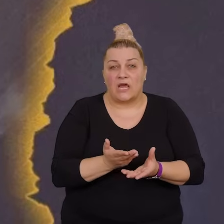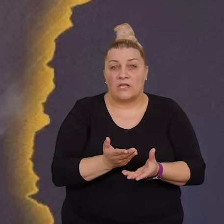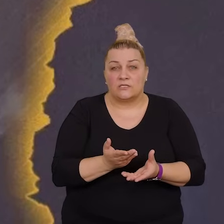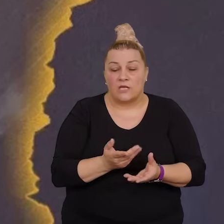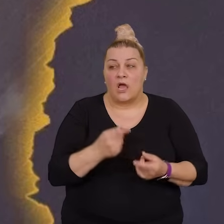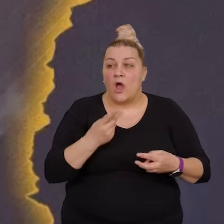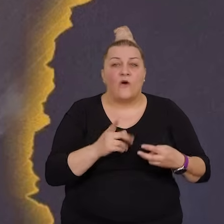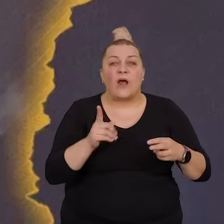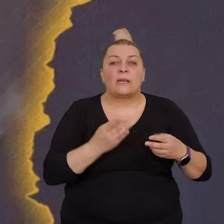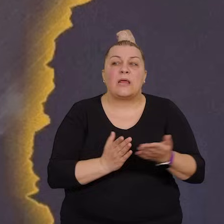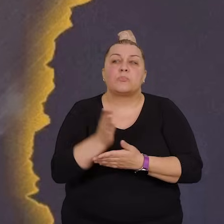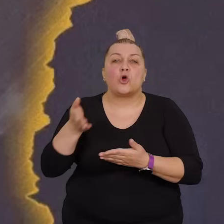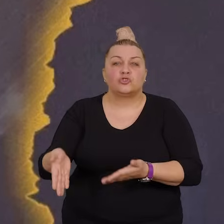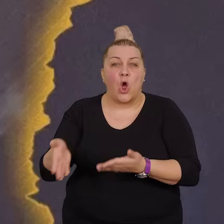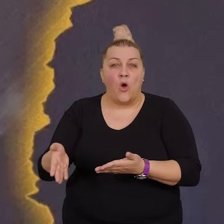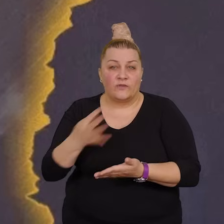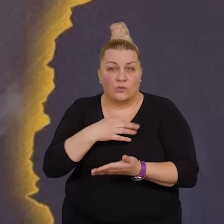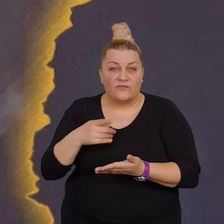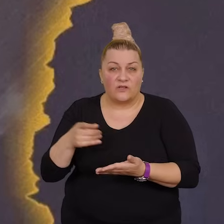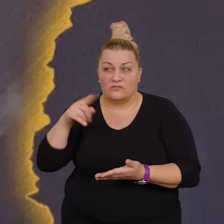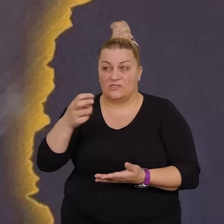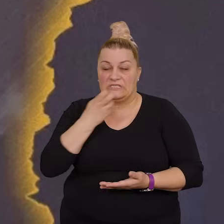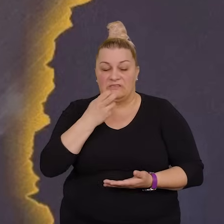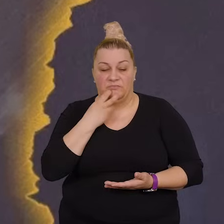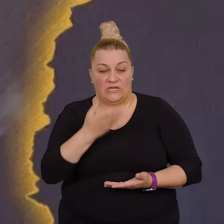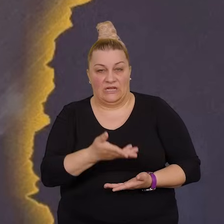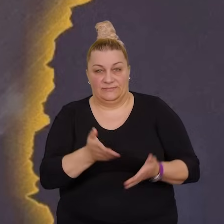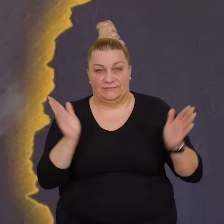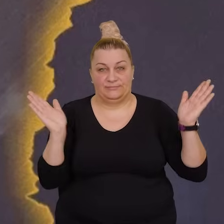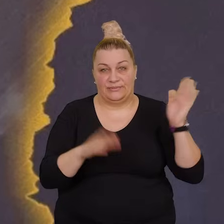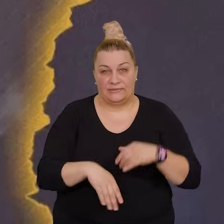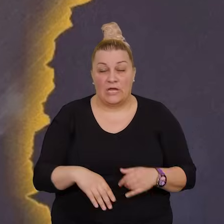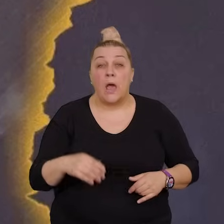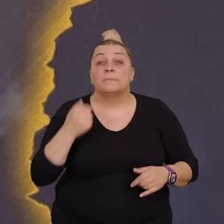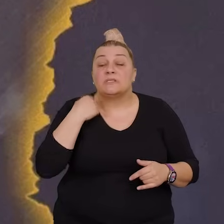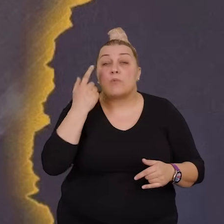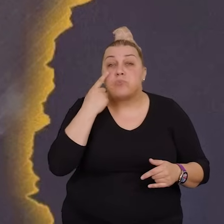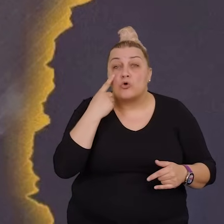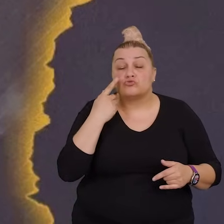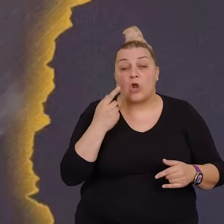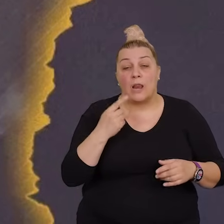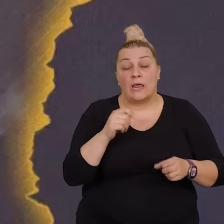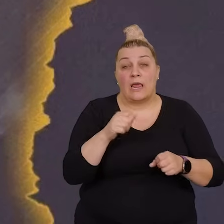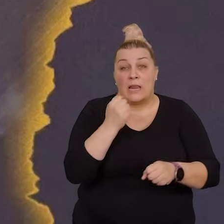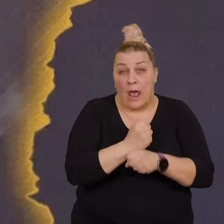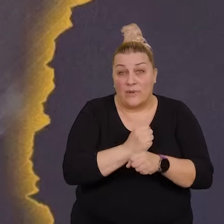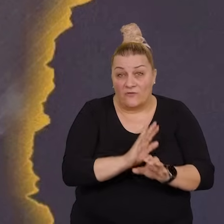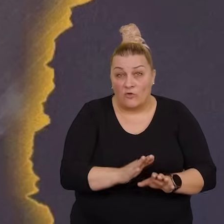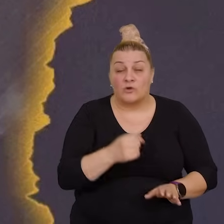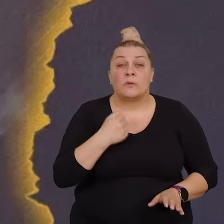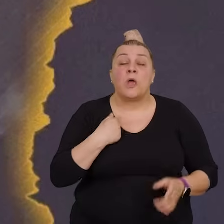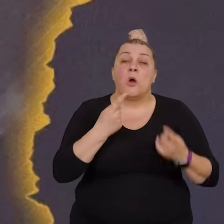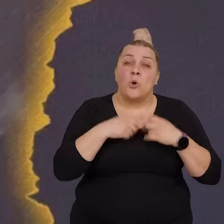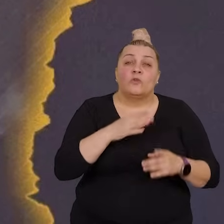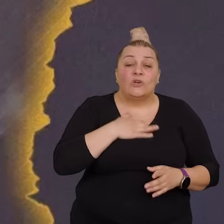ismijali. Znate. I sad, što napraviti? Onda smo išli kombinirati o što je uopće moguće napraviti. A htio sam da ostanu stvari, da pogotovo mlade